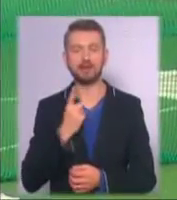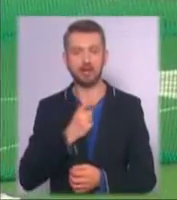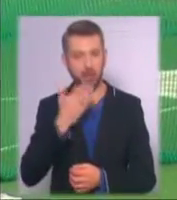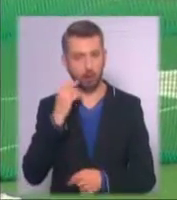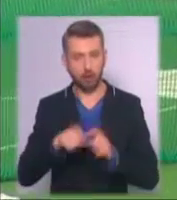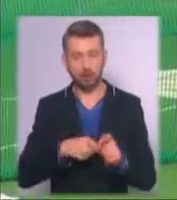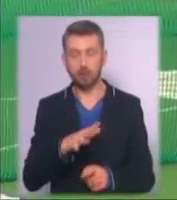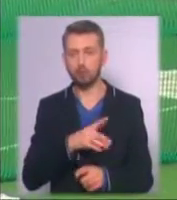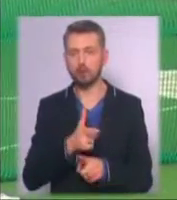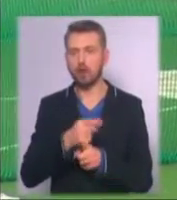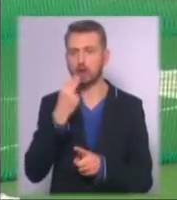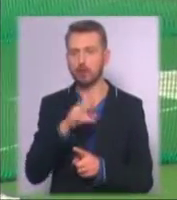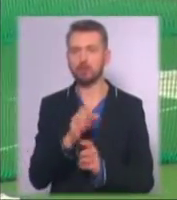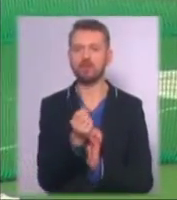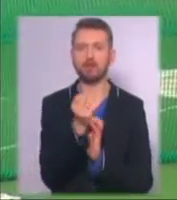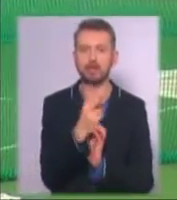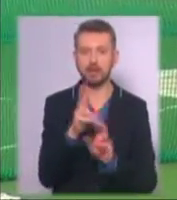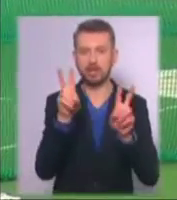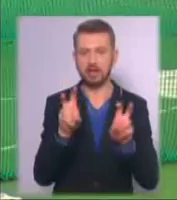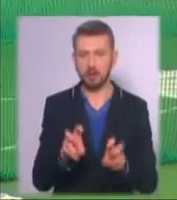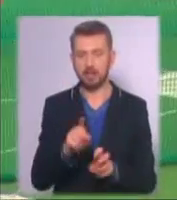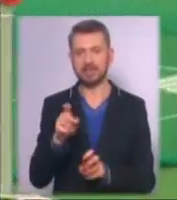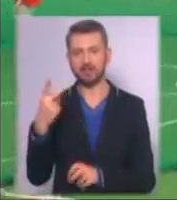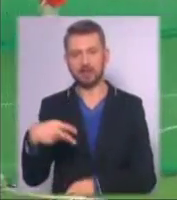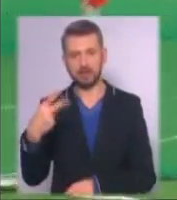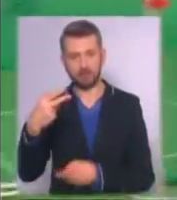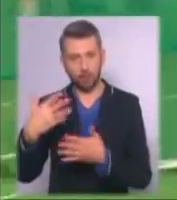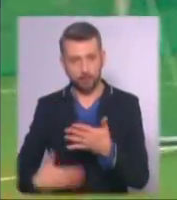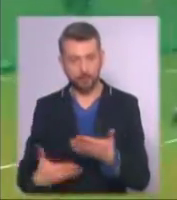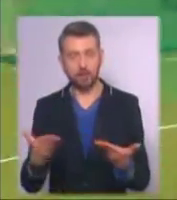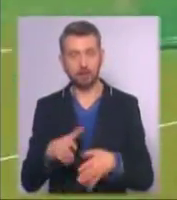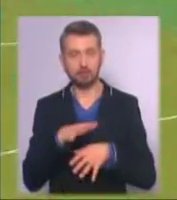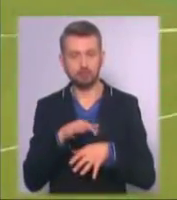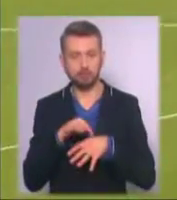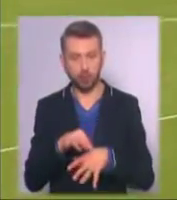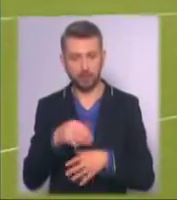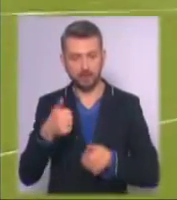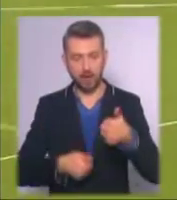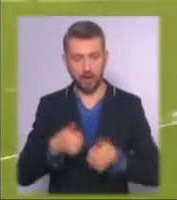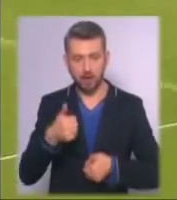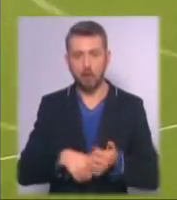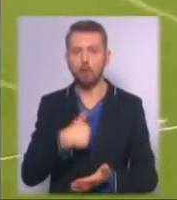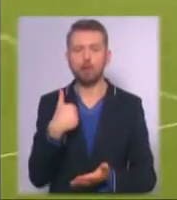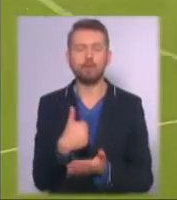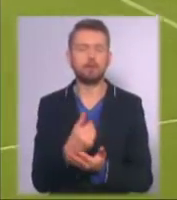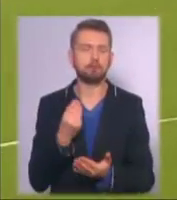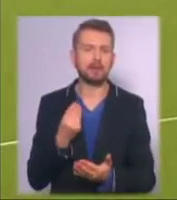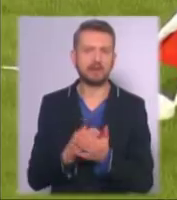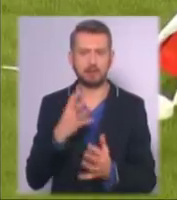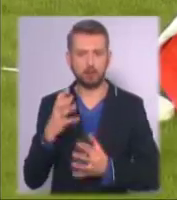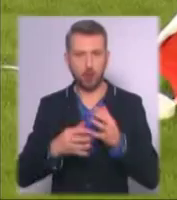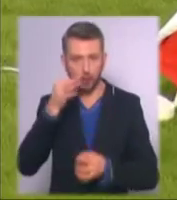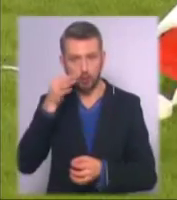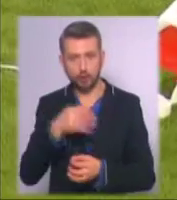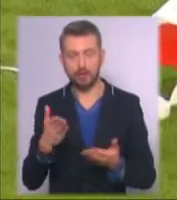стали найкращими у 12 дисциплінах 22, які проходили змагання. Однак головне – безцінний міжнародний досвід,